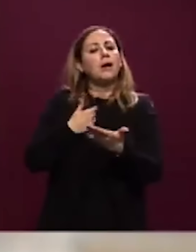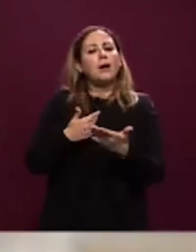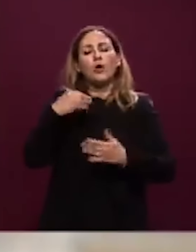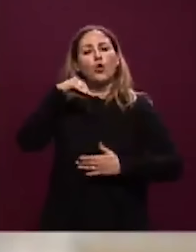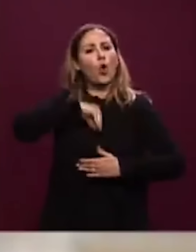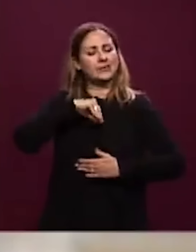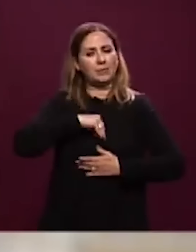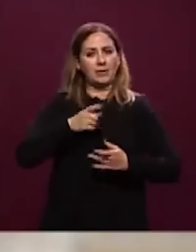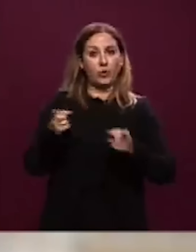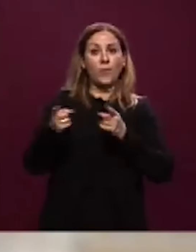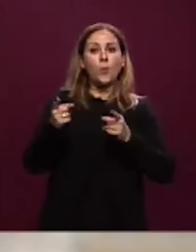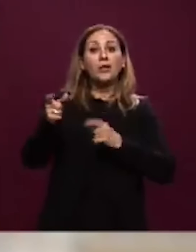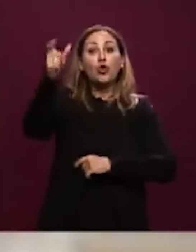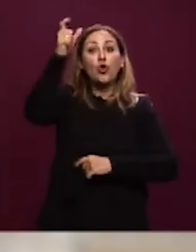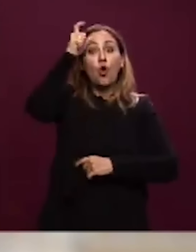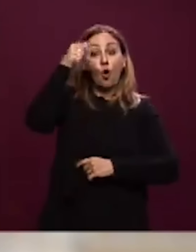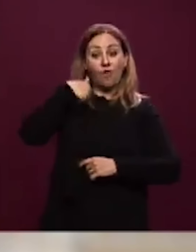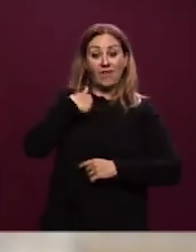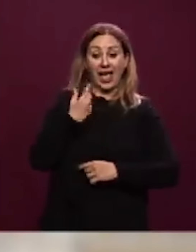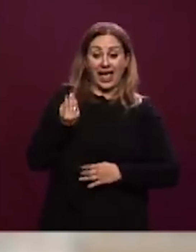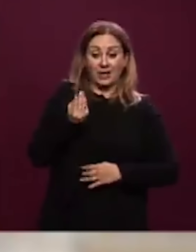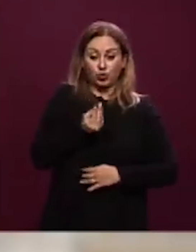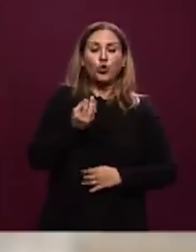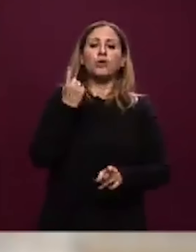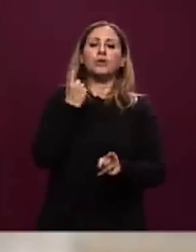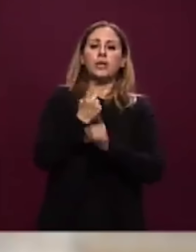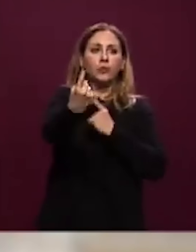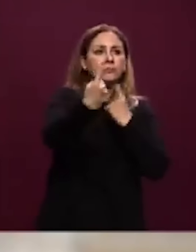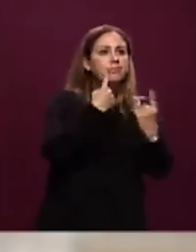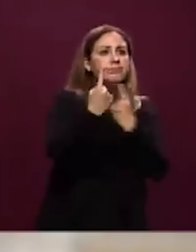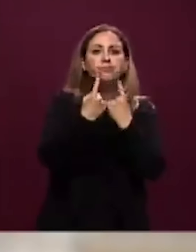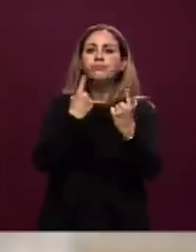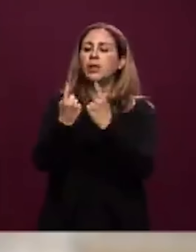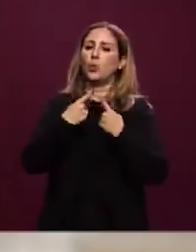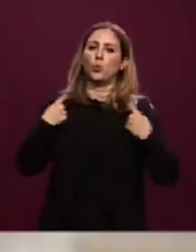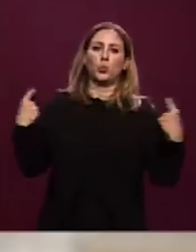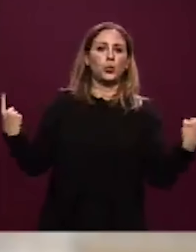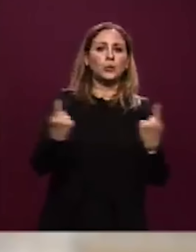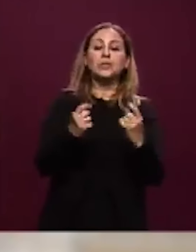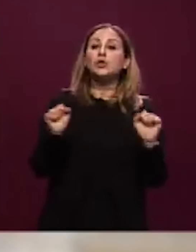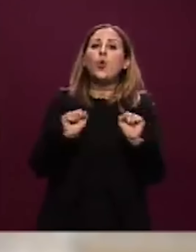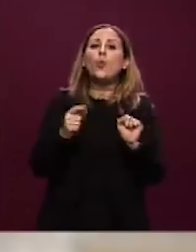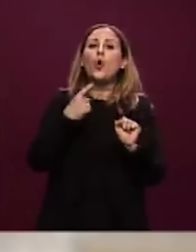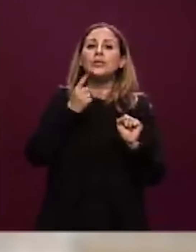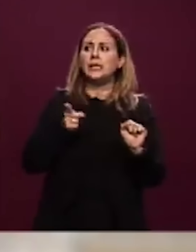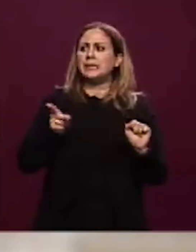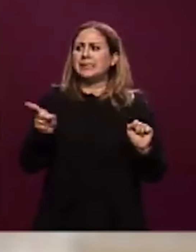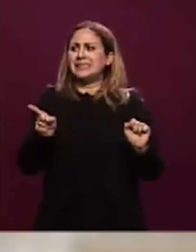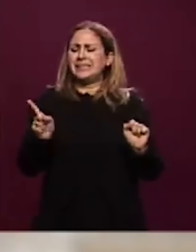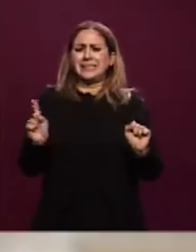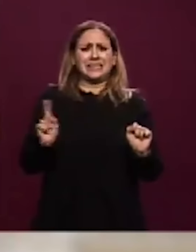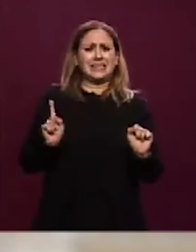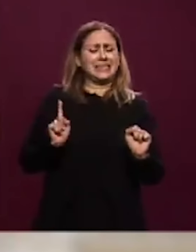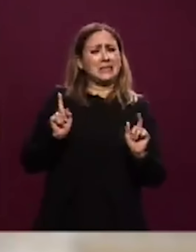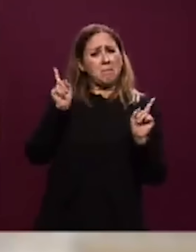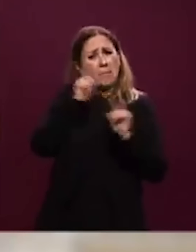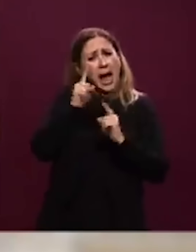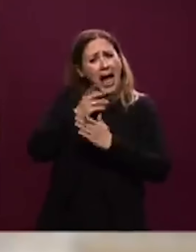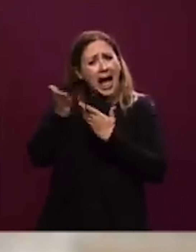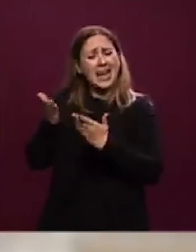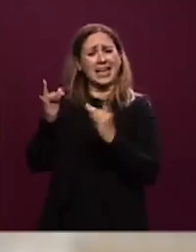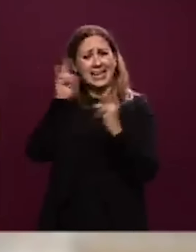È chiaro che si deve parlare con tutti, però allora non si dica di là c'è il male, dobbiamo combattere, attenzione che la